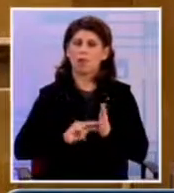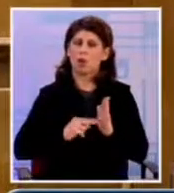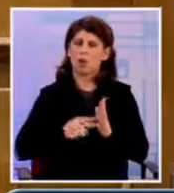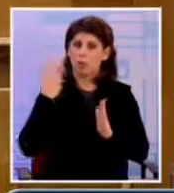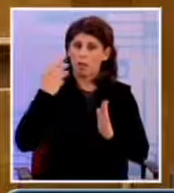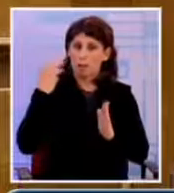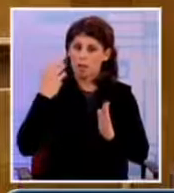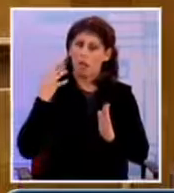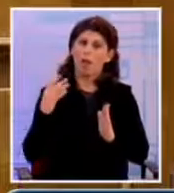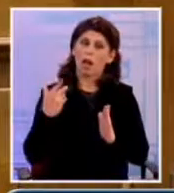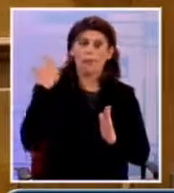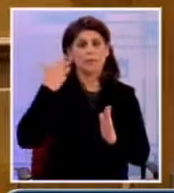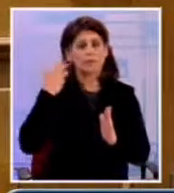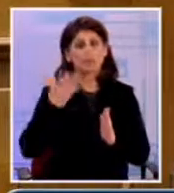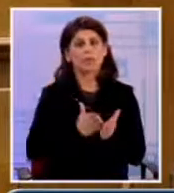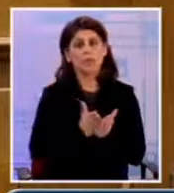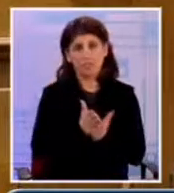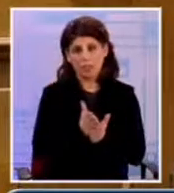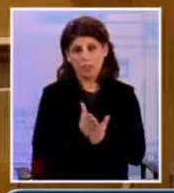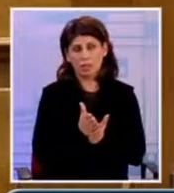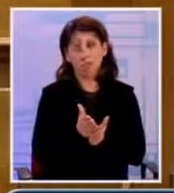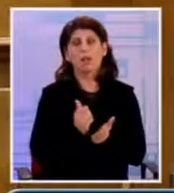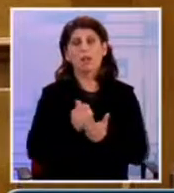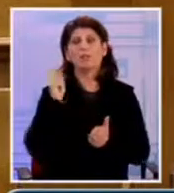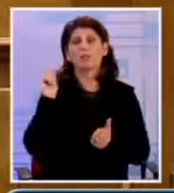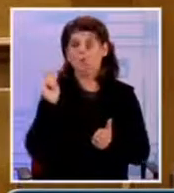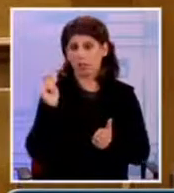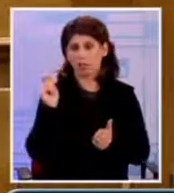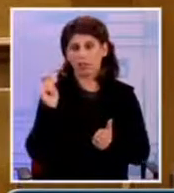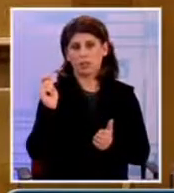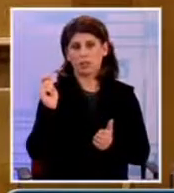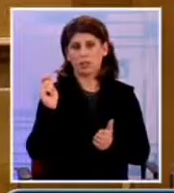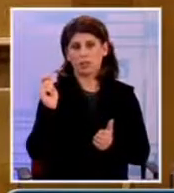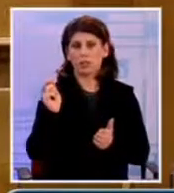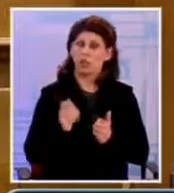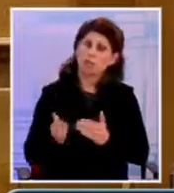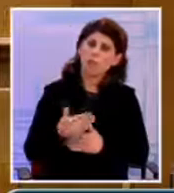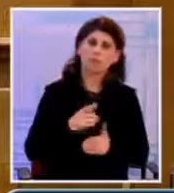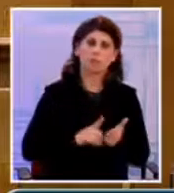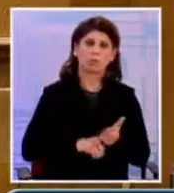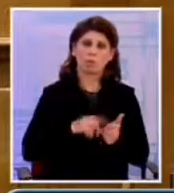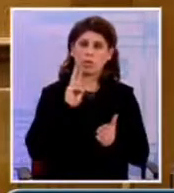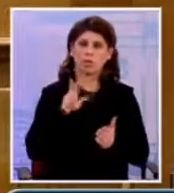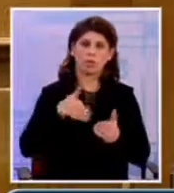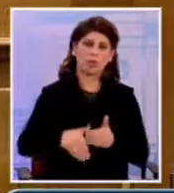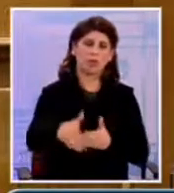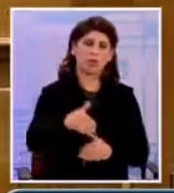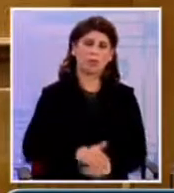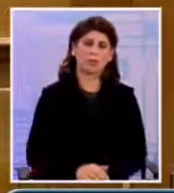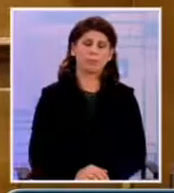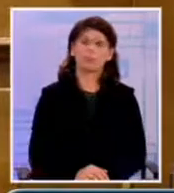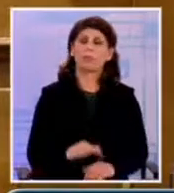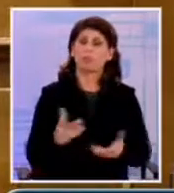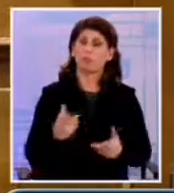αλλά με την έννοια της ηθικής και της πολιτικής στροφής που πρέπει να κοιτάξουμε προς το μέλλον. Αλλά με